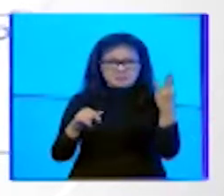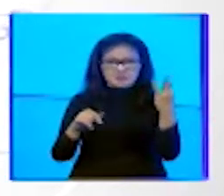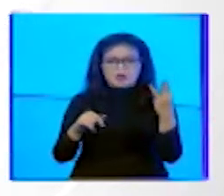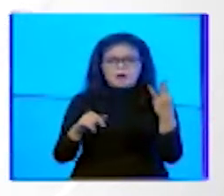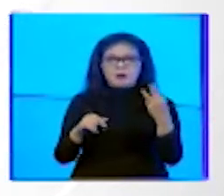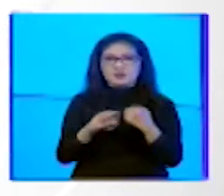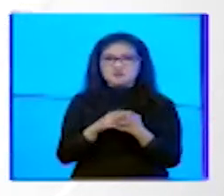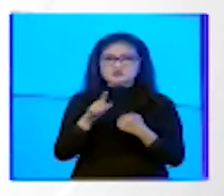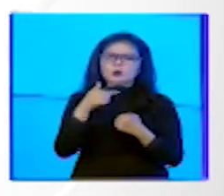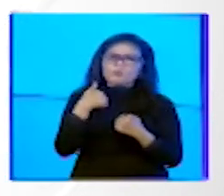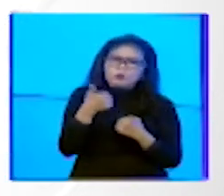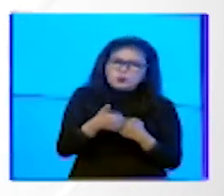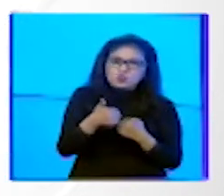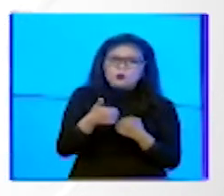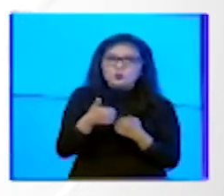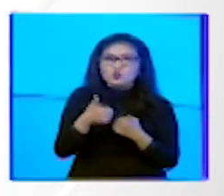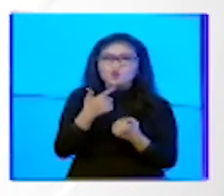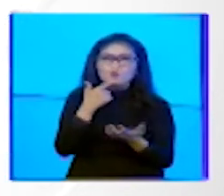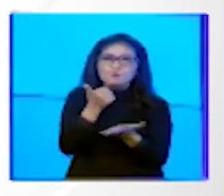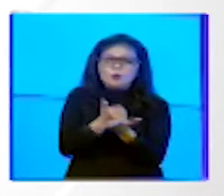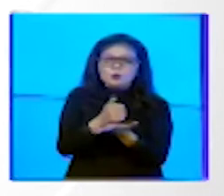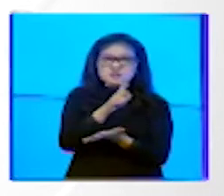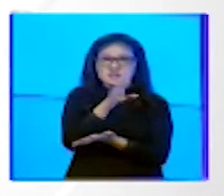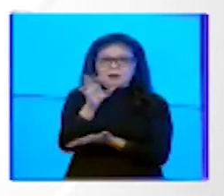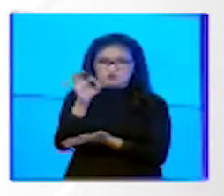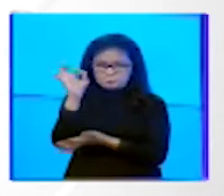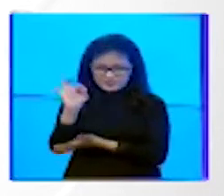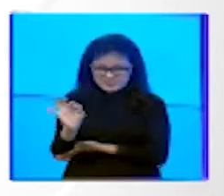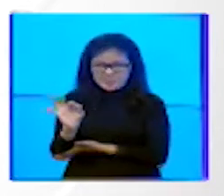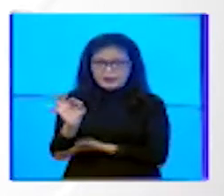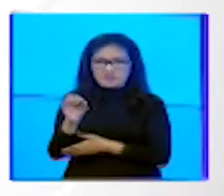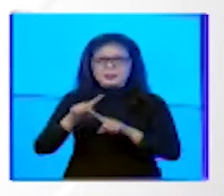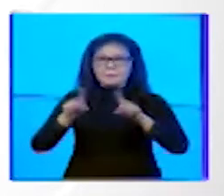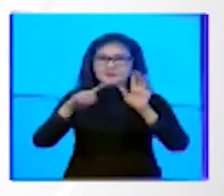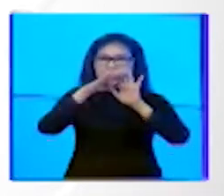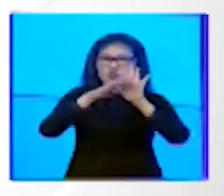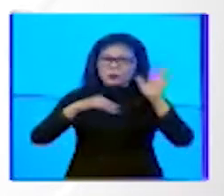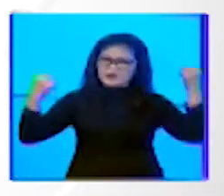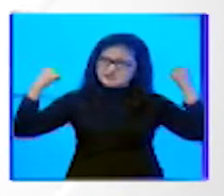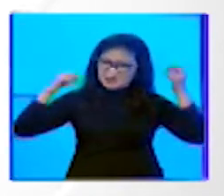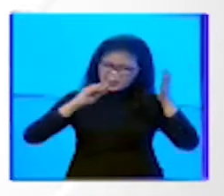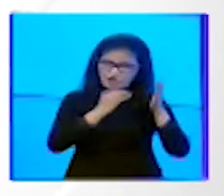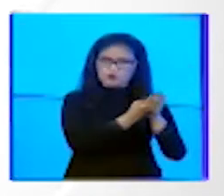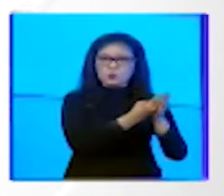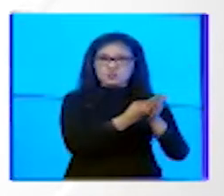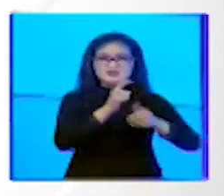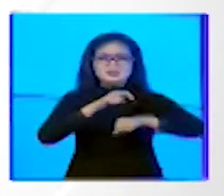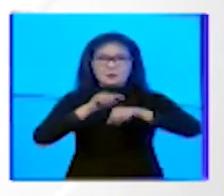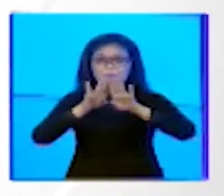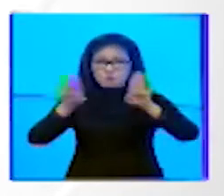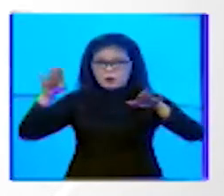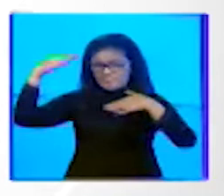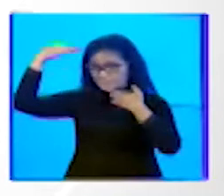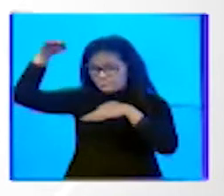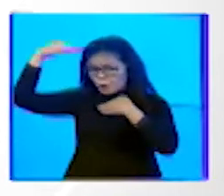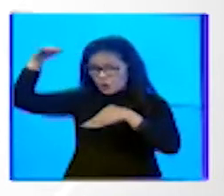kebutuhan pokok masih akan beroperasi 100%, namun dengan protokol kesehatan. Keempat, pembatasan jam buka pusat perbelanjaan,